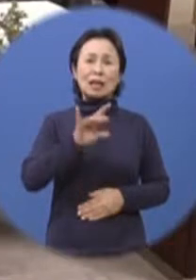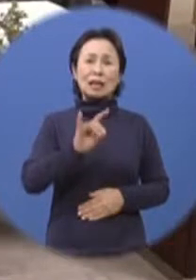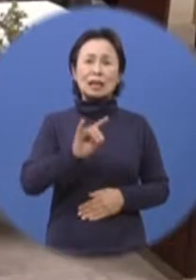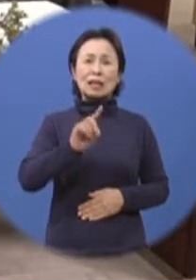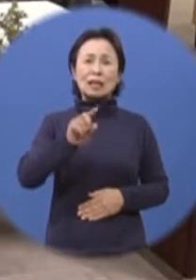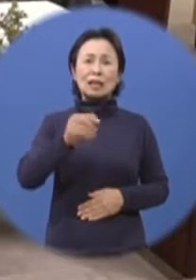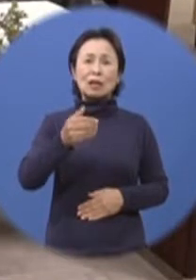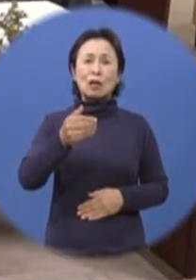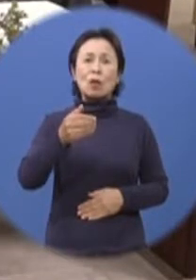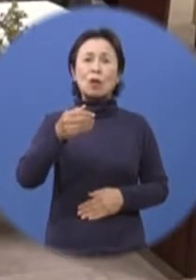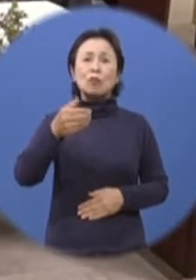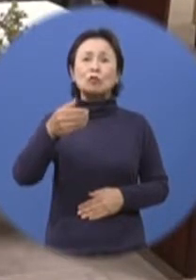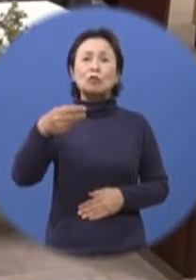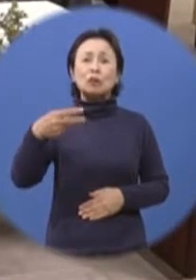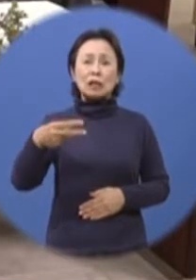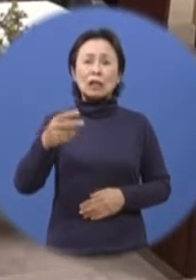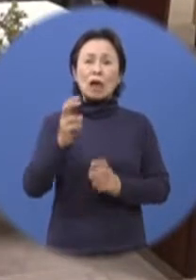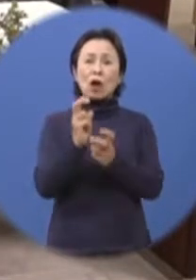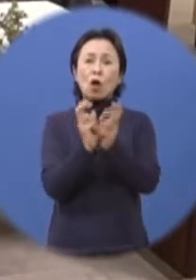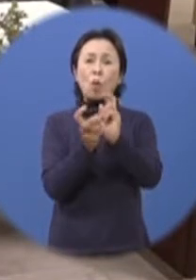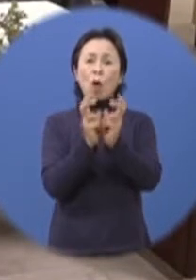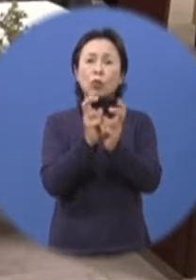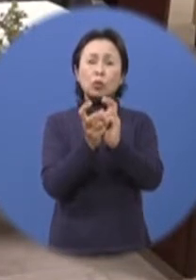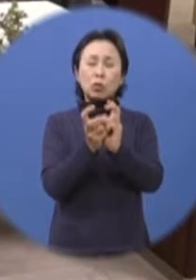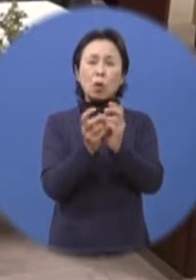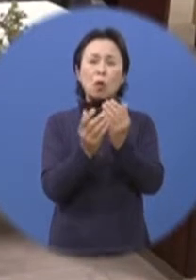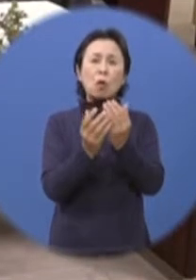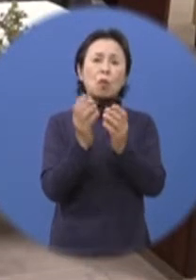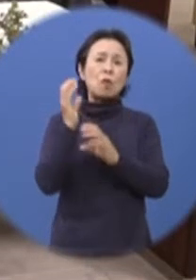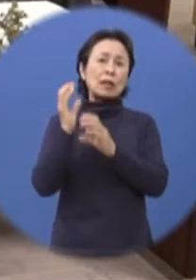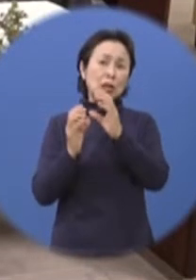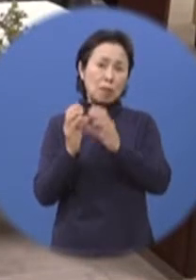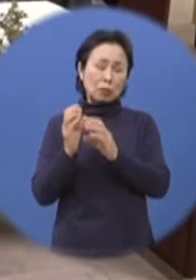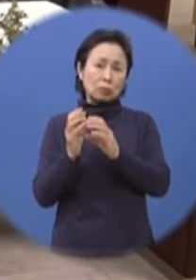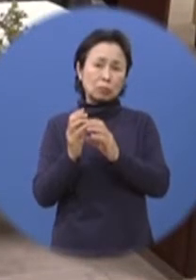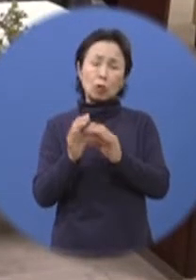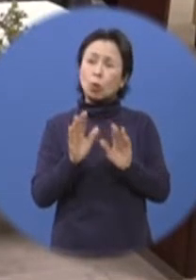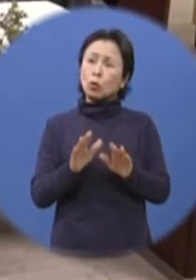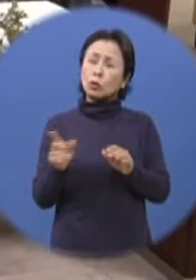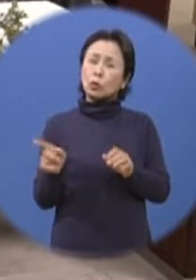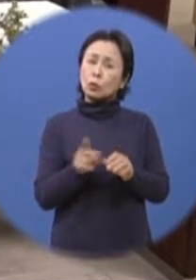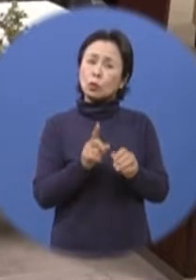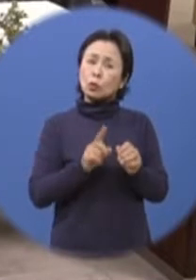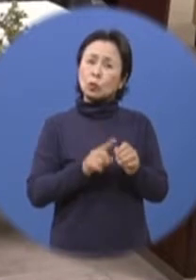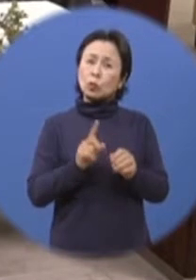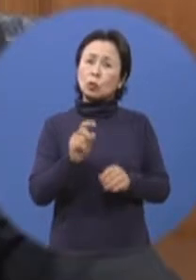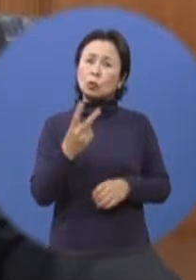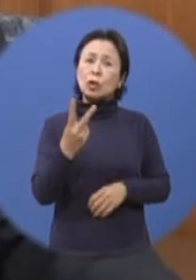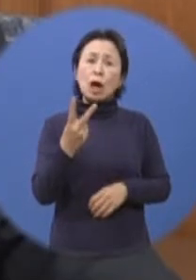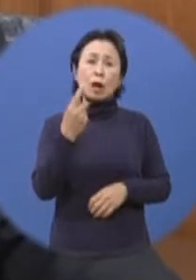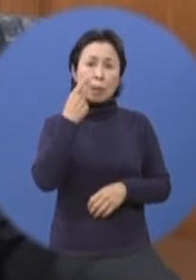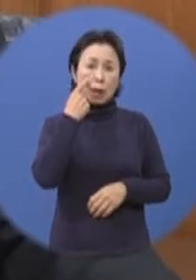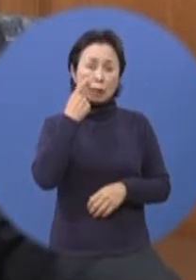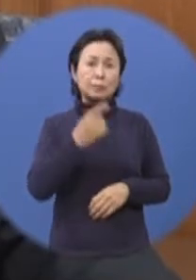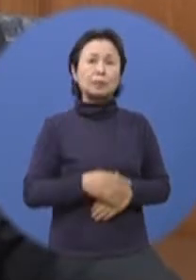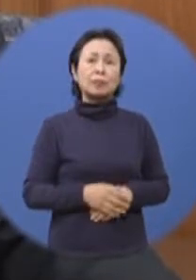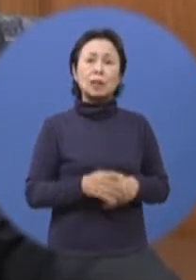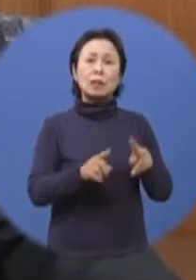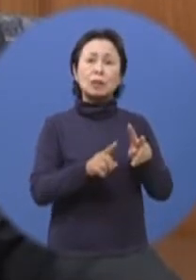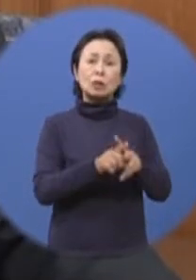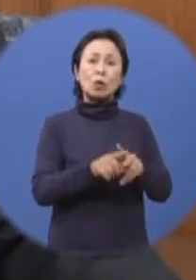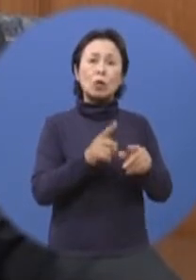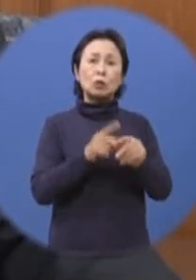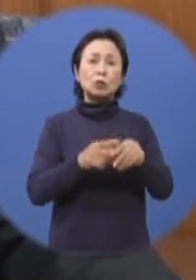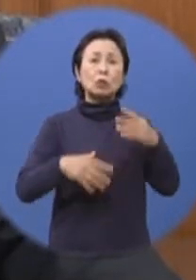て滑れるんでね昨日日の事ですグローバルは今年で第12回目小学生中学生